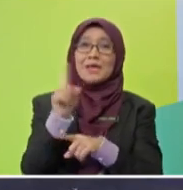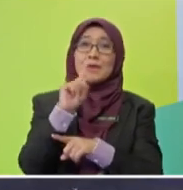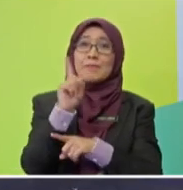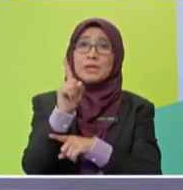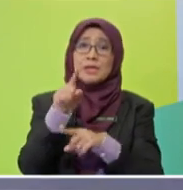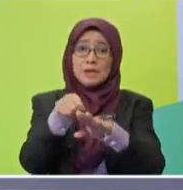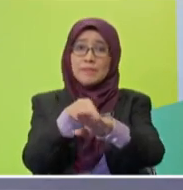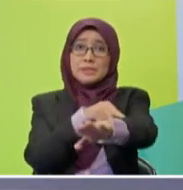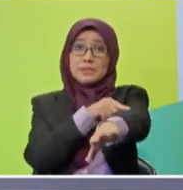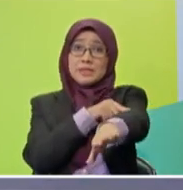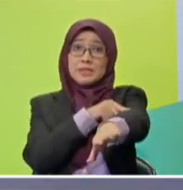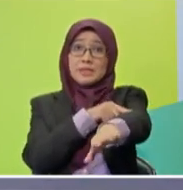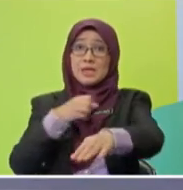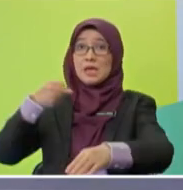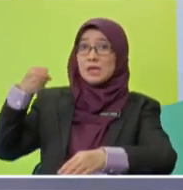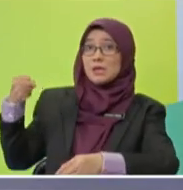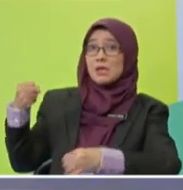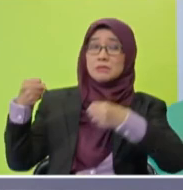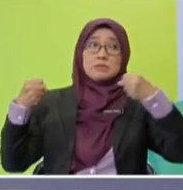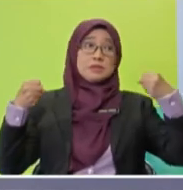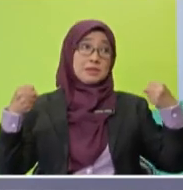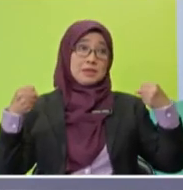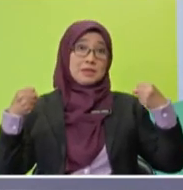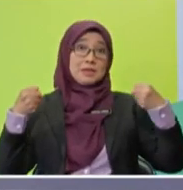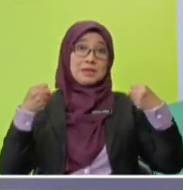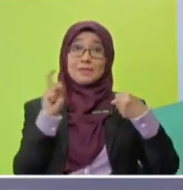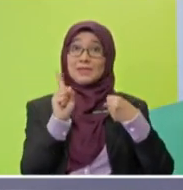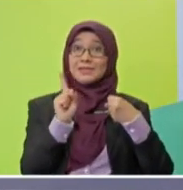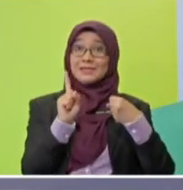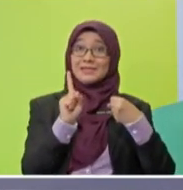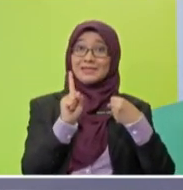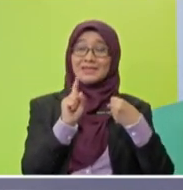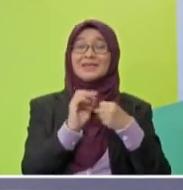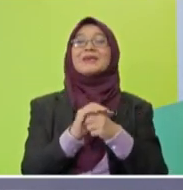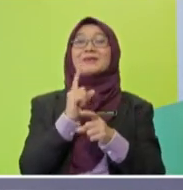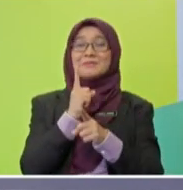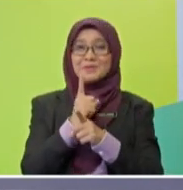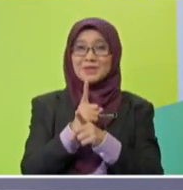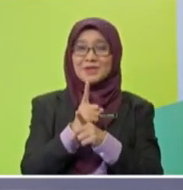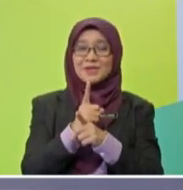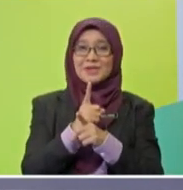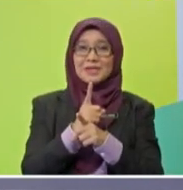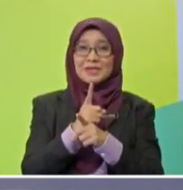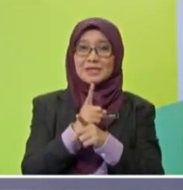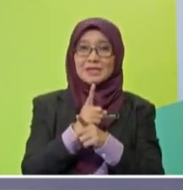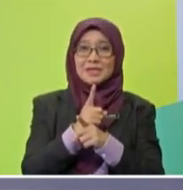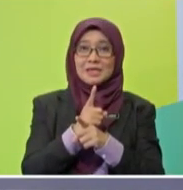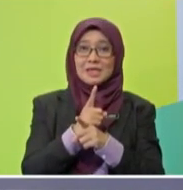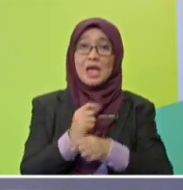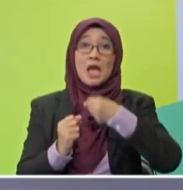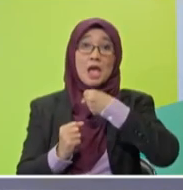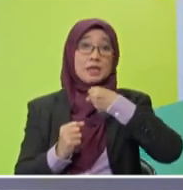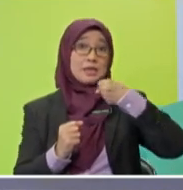yang sebelah kanan atau sebelah kiri yang mana Oke Betul yang sebelah kiri